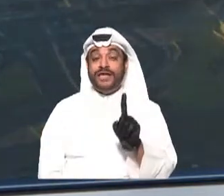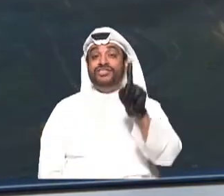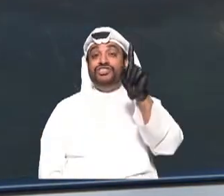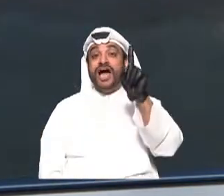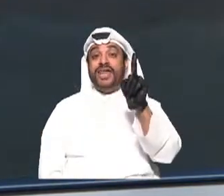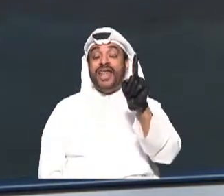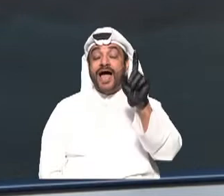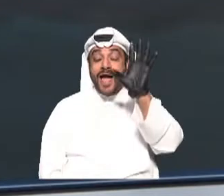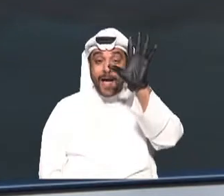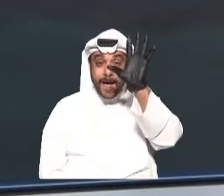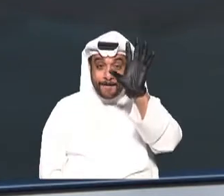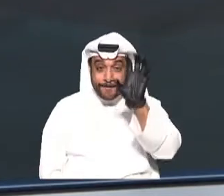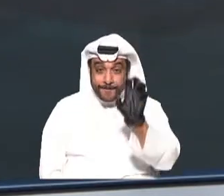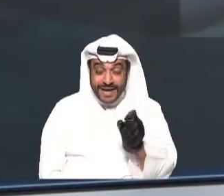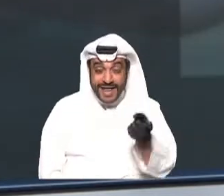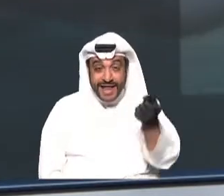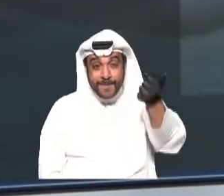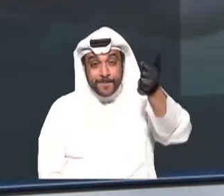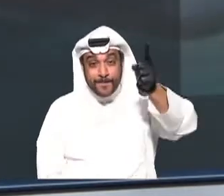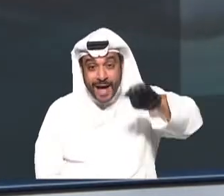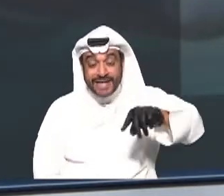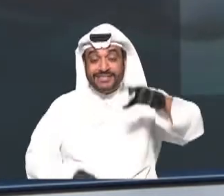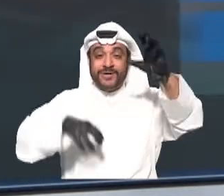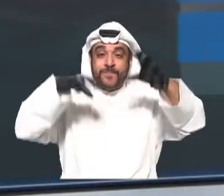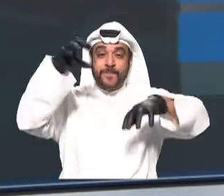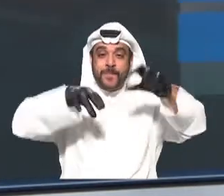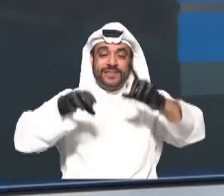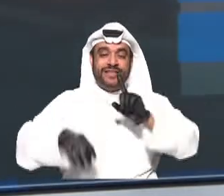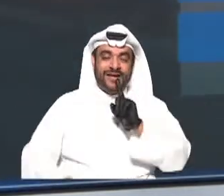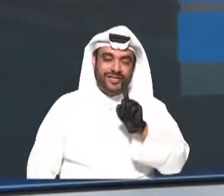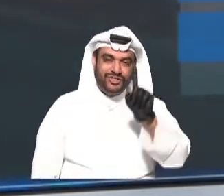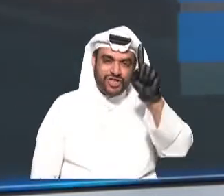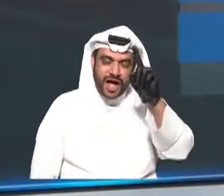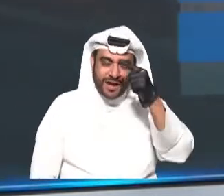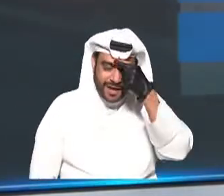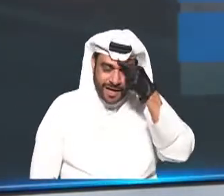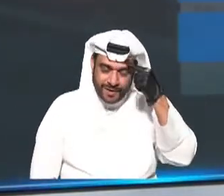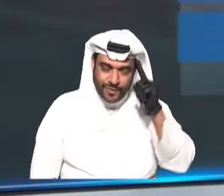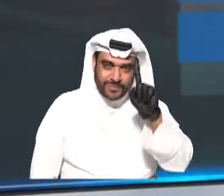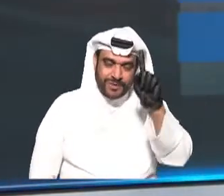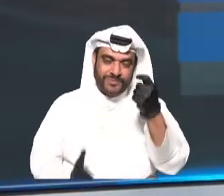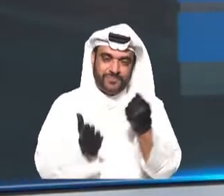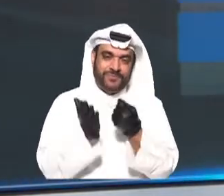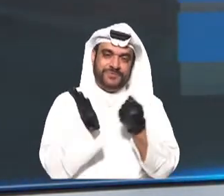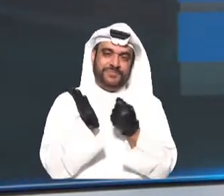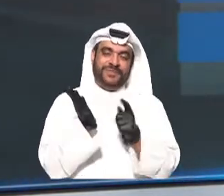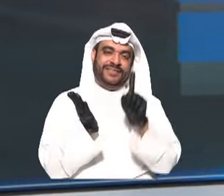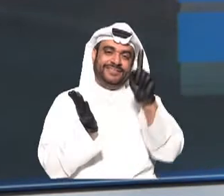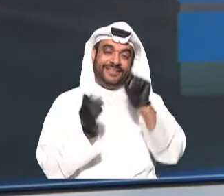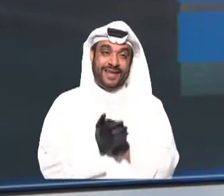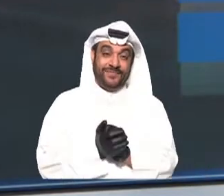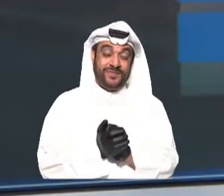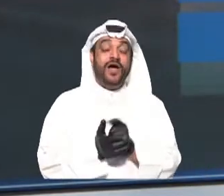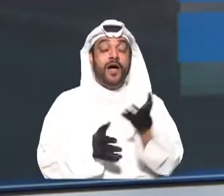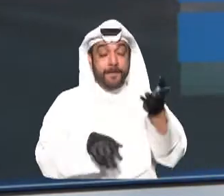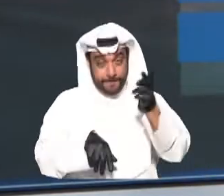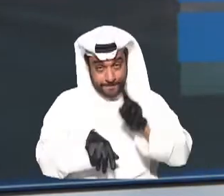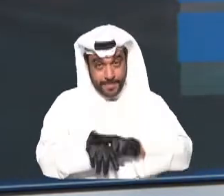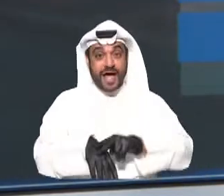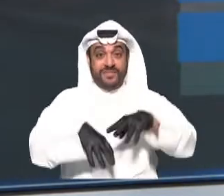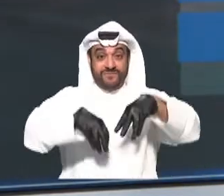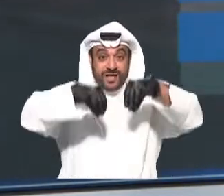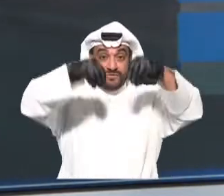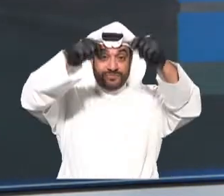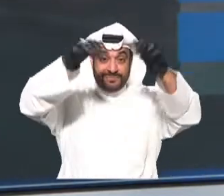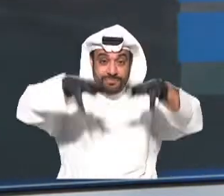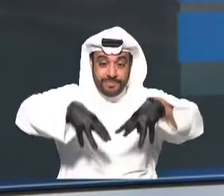الغد حتى يوم السبت مع نشاط في الرياح الجنوبية الشرقية قد تزيد سرعتها عن 50 كيلومتر في الساعة، مثيرة للغبار على بعض المناطق،